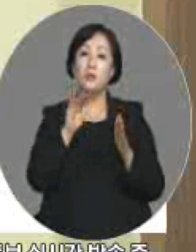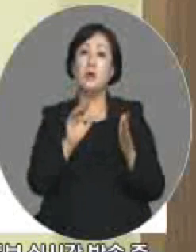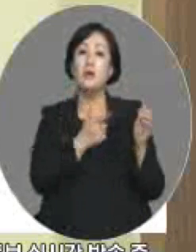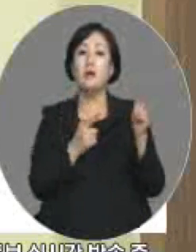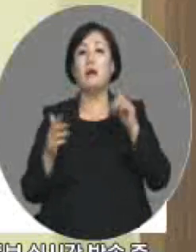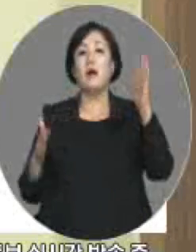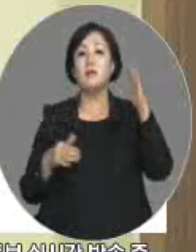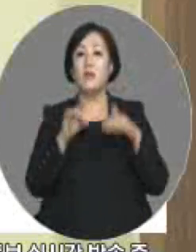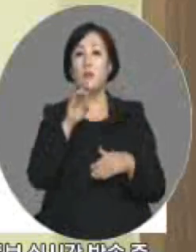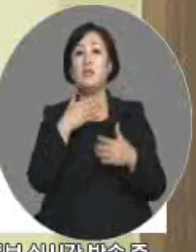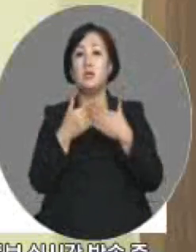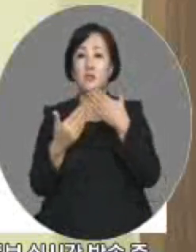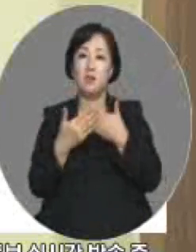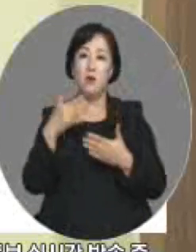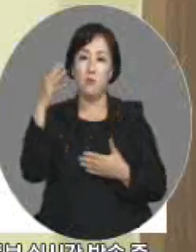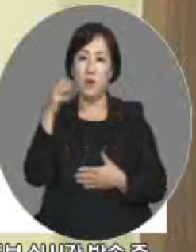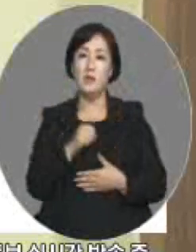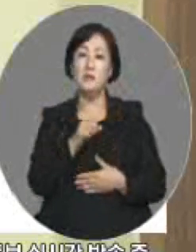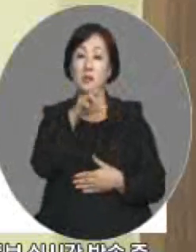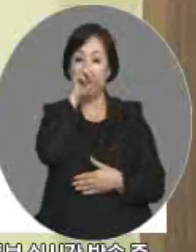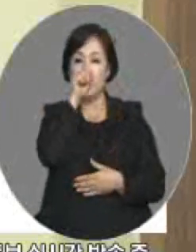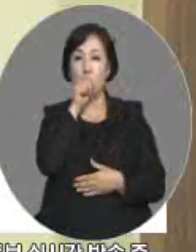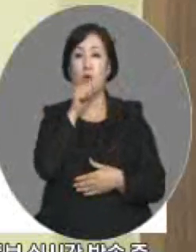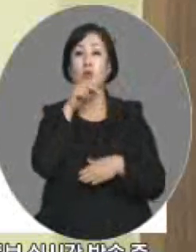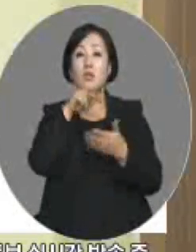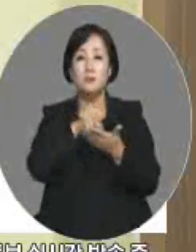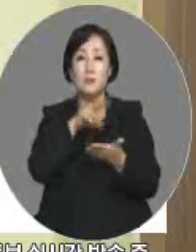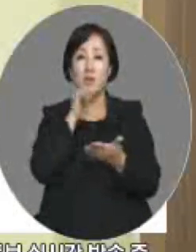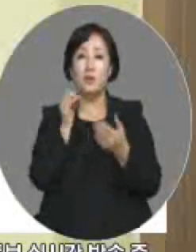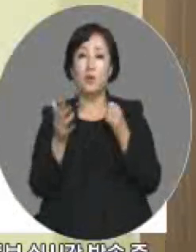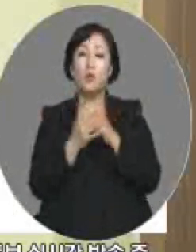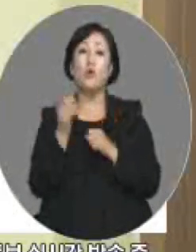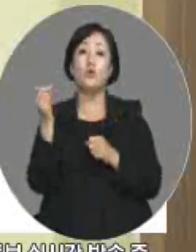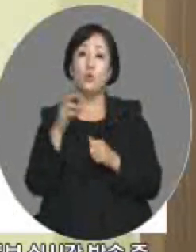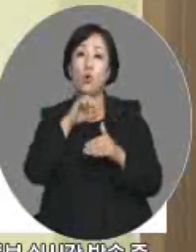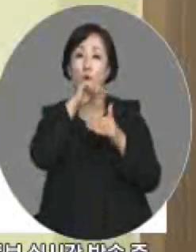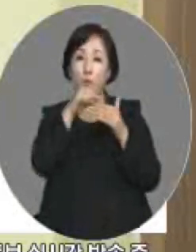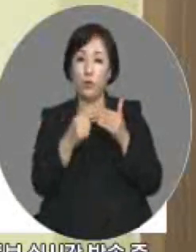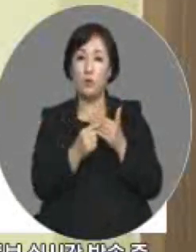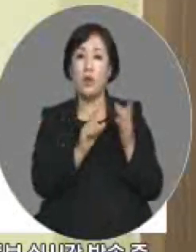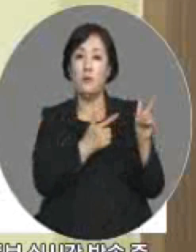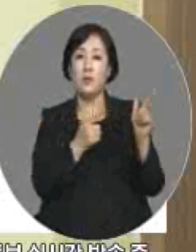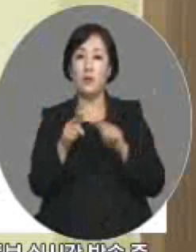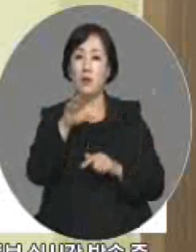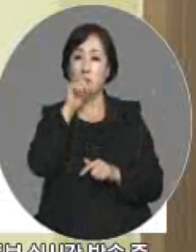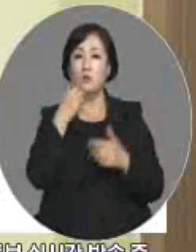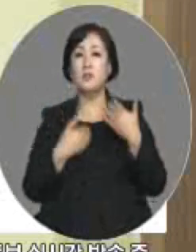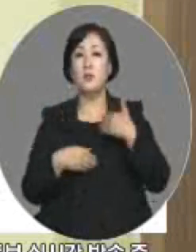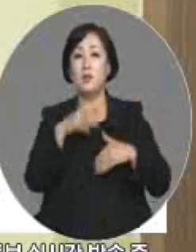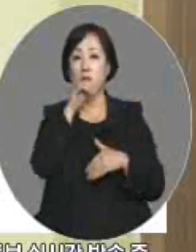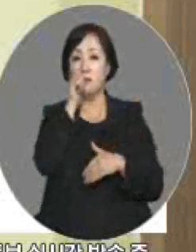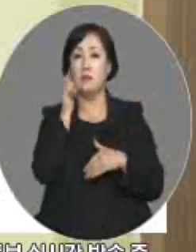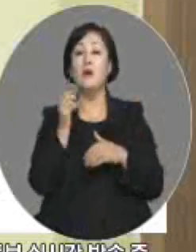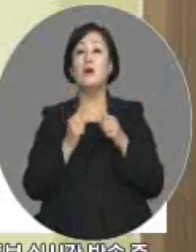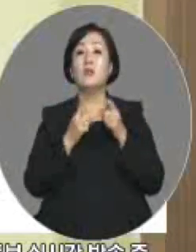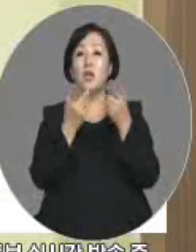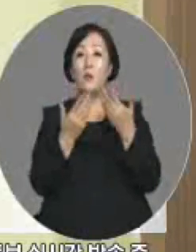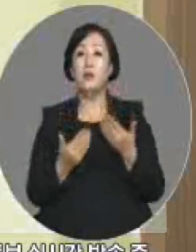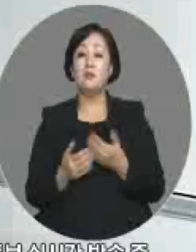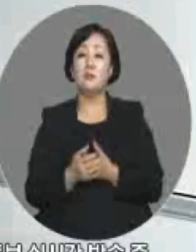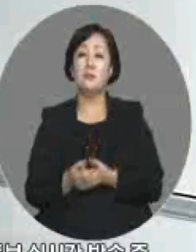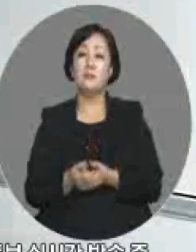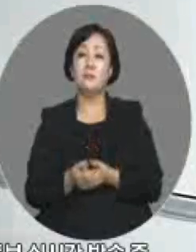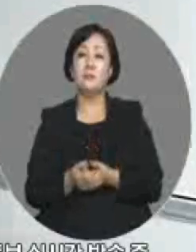있을 것 같고 뭔가 이제 이런 시스템이 또 재밌는 것 같아서 참 좋은 기회인 것 같습니다.